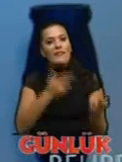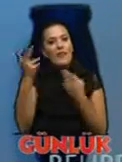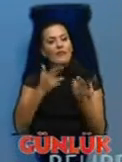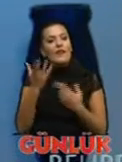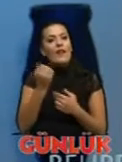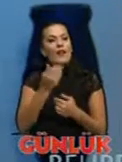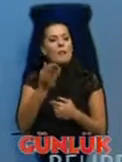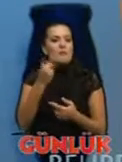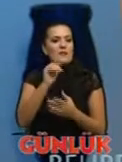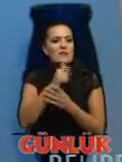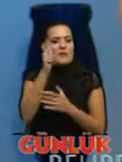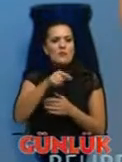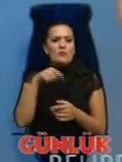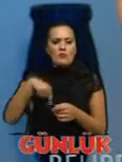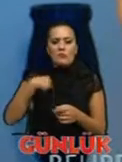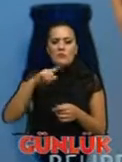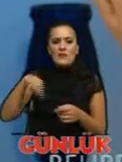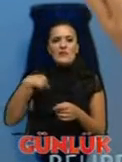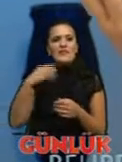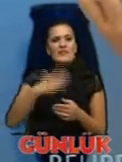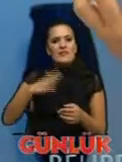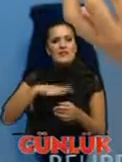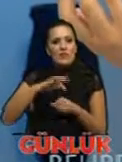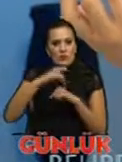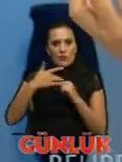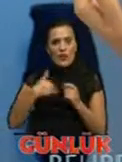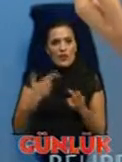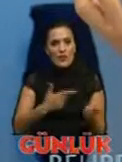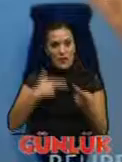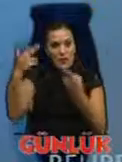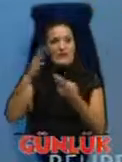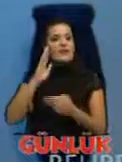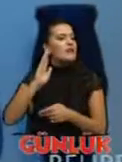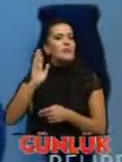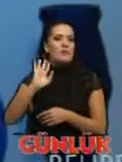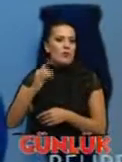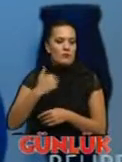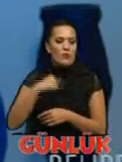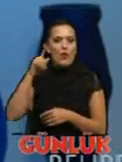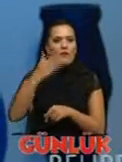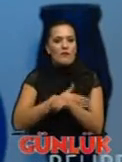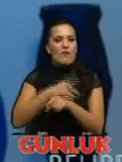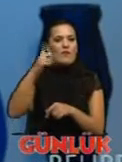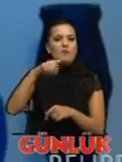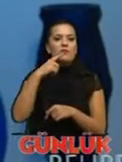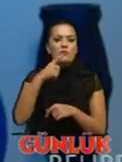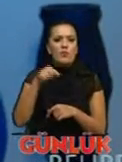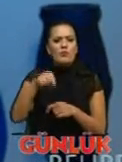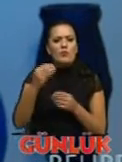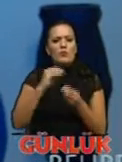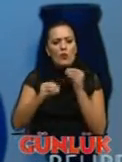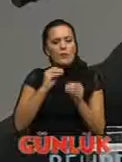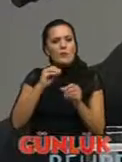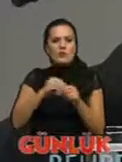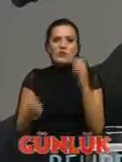bir sanatçısınız. Peki bu vize isteyen ülkelerden de davet alıyorsunuz ve gitmiyorsunuz, öyle mi? Oradaki vatandaşlarımız da diyorlar ki... Bunun